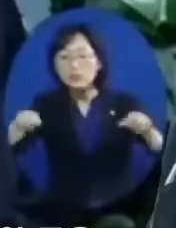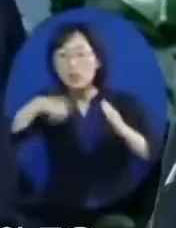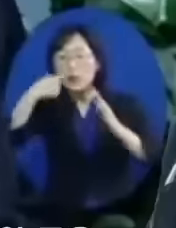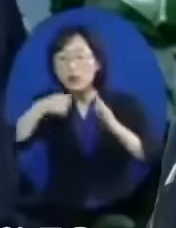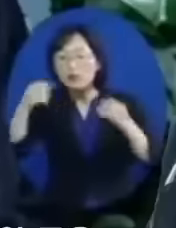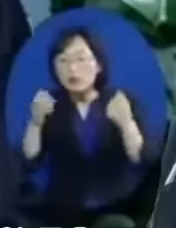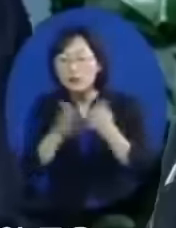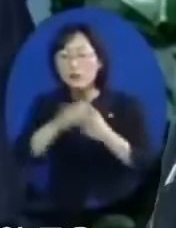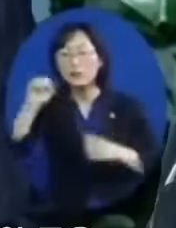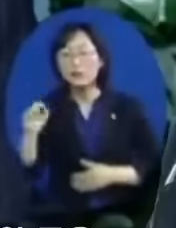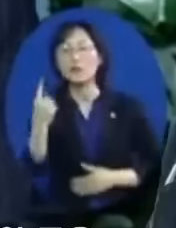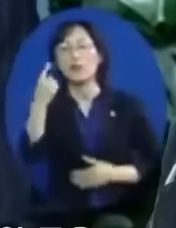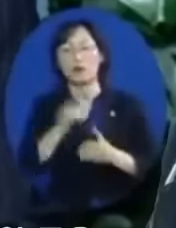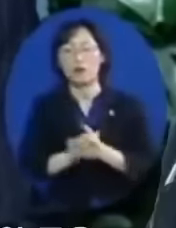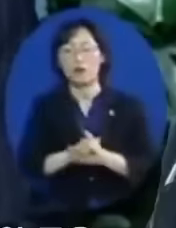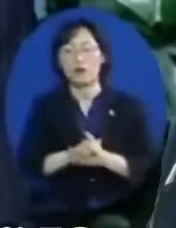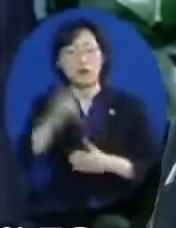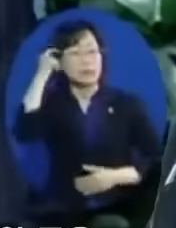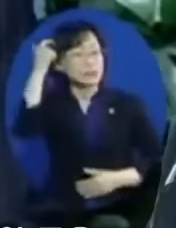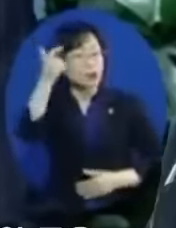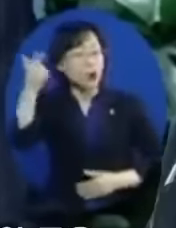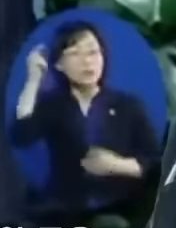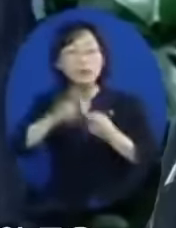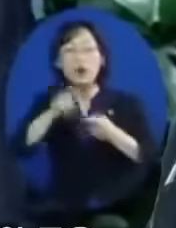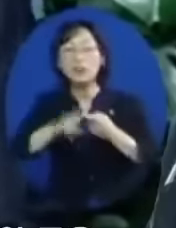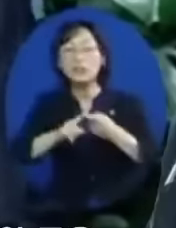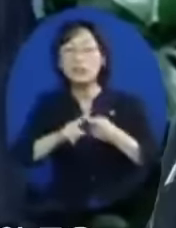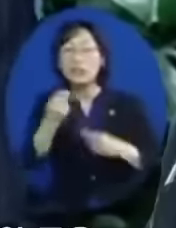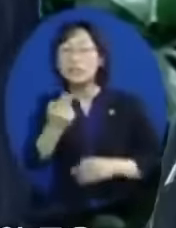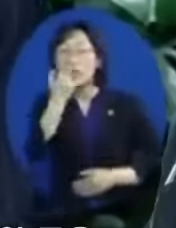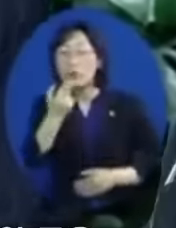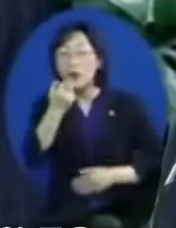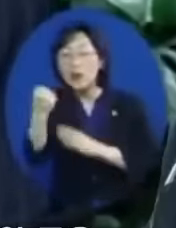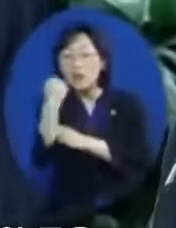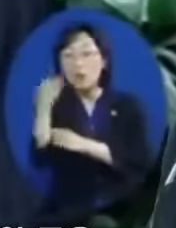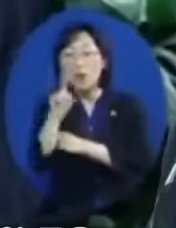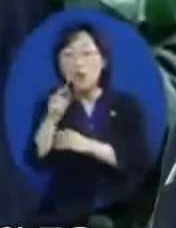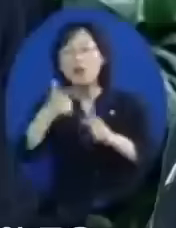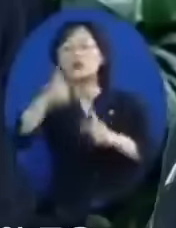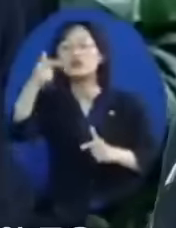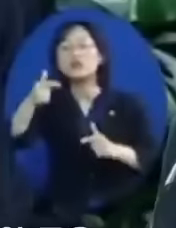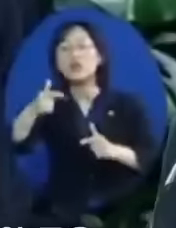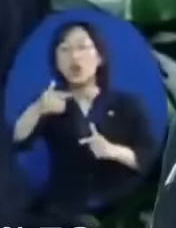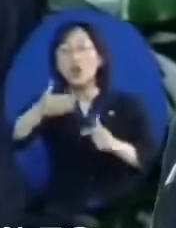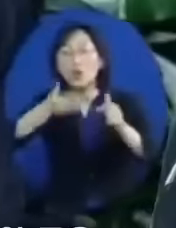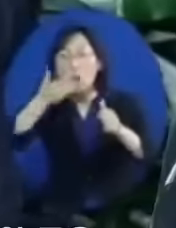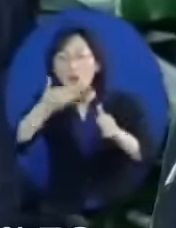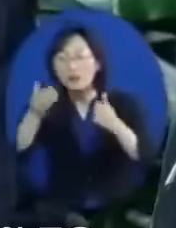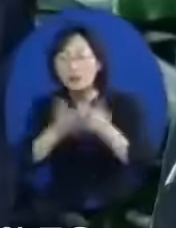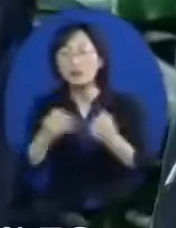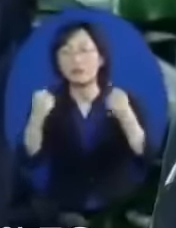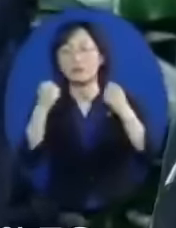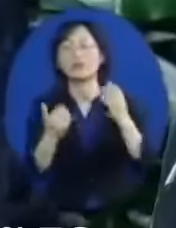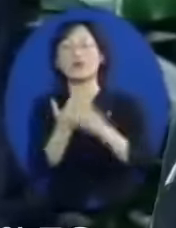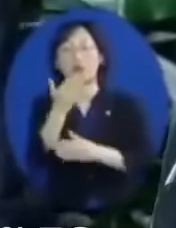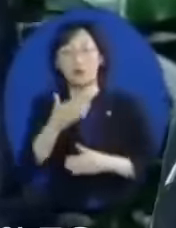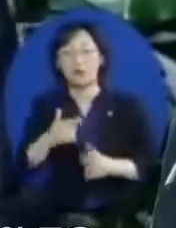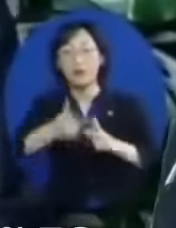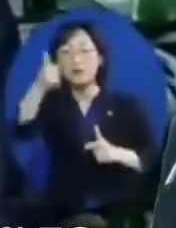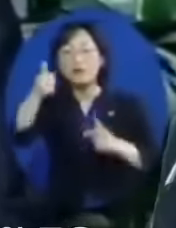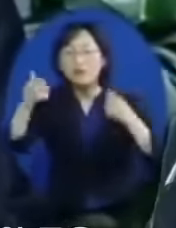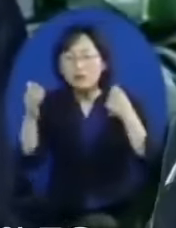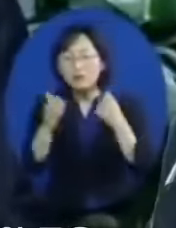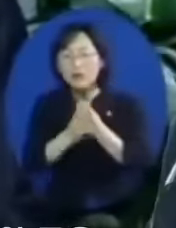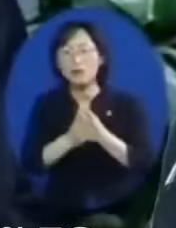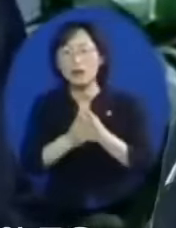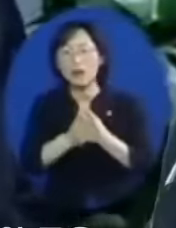먹음으로 오는 것입니다. 영적인 영생의 생명의 에너지는 예수님을 먹어서 힘을 얻는 것입니다. 예수님을